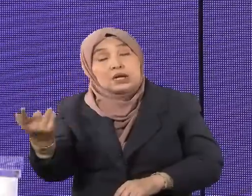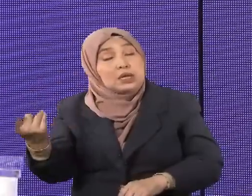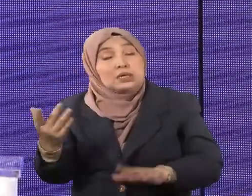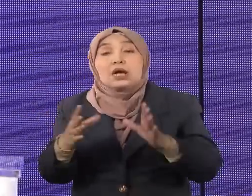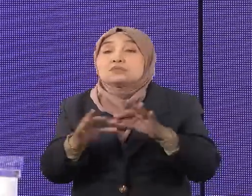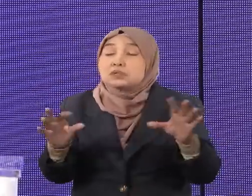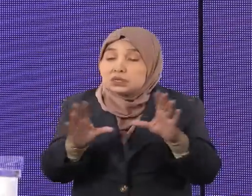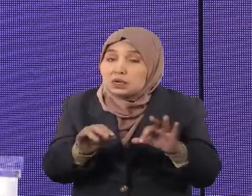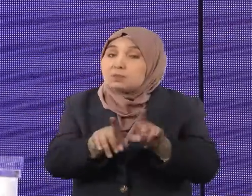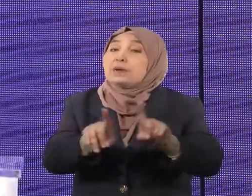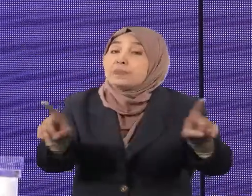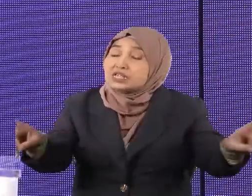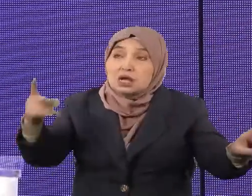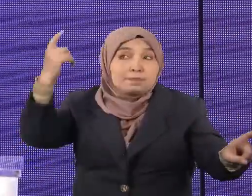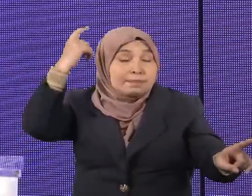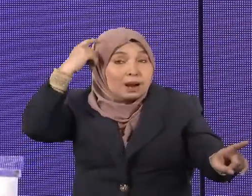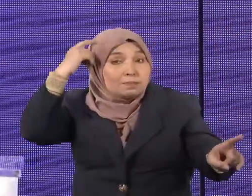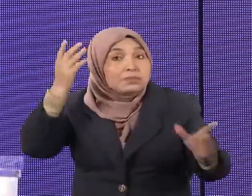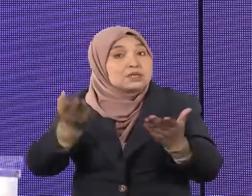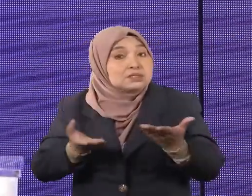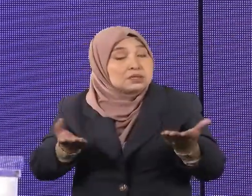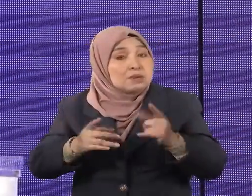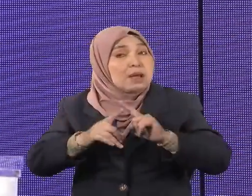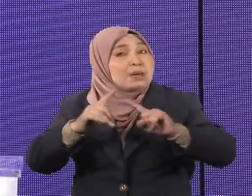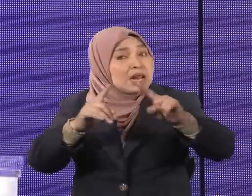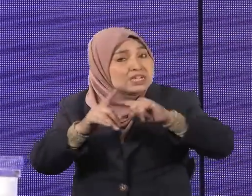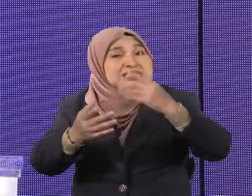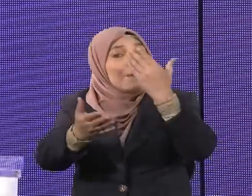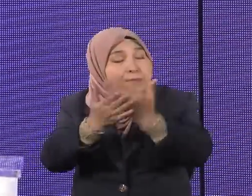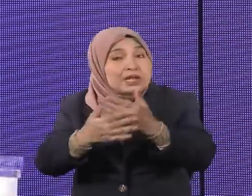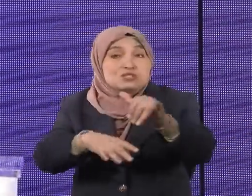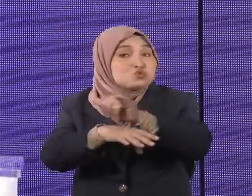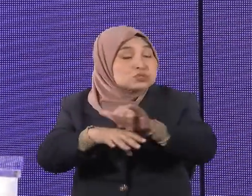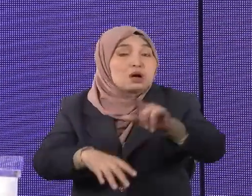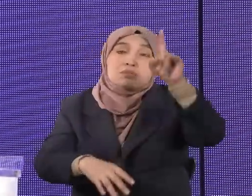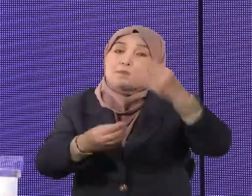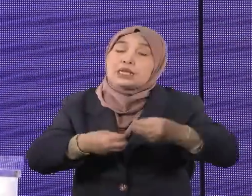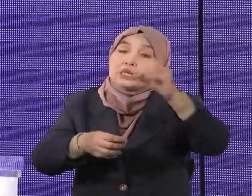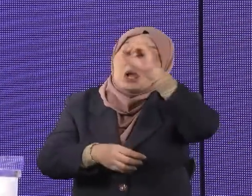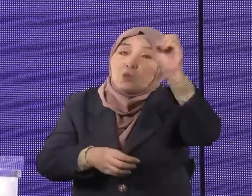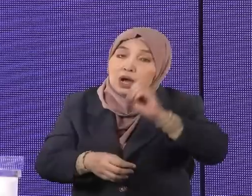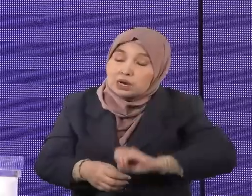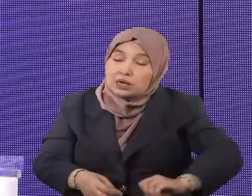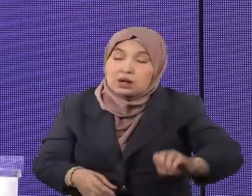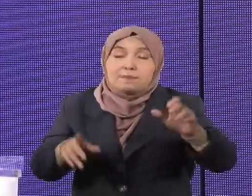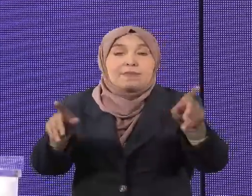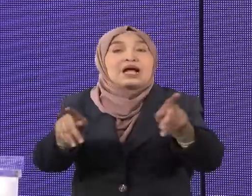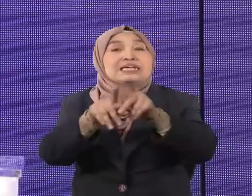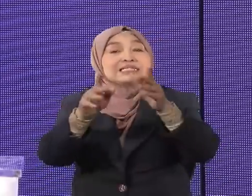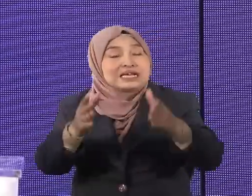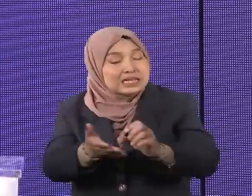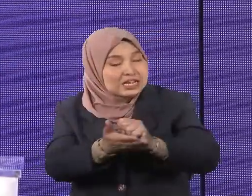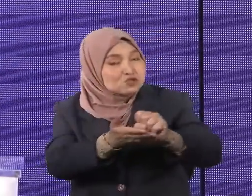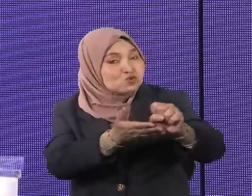ceritanya perbezaan psikologi ini. Tetapi bila sampai di syurga nanti Allah beri tawaran. Ya, tawarannya apa? Pasangan yang